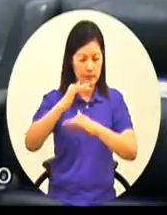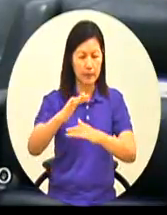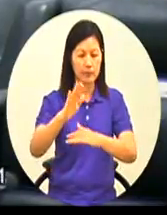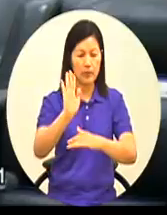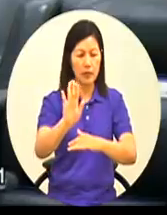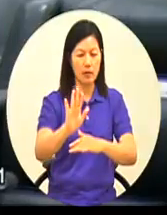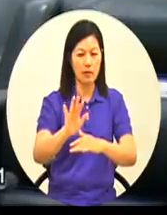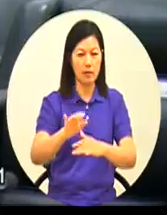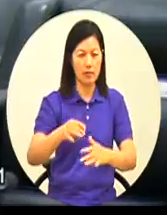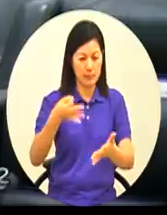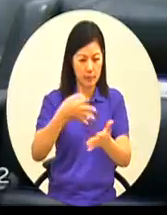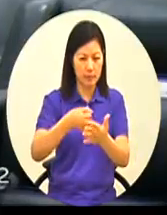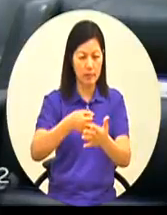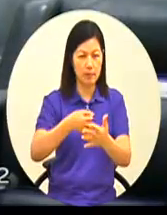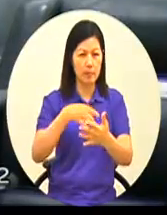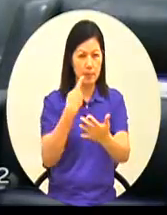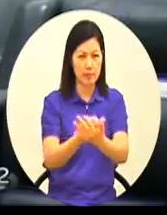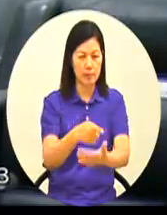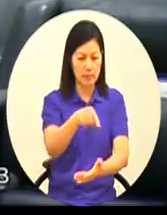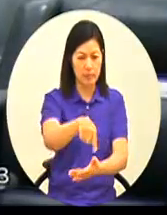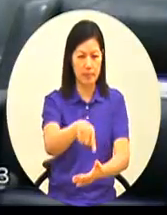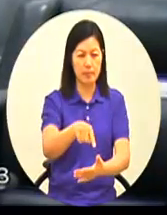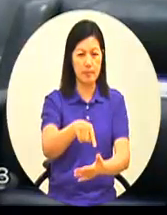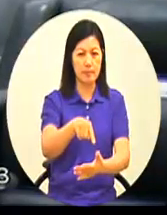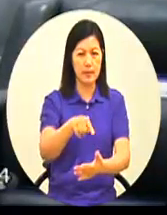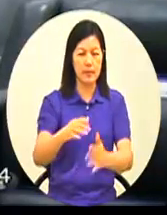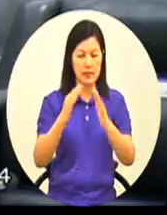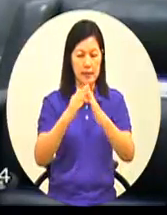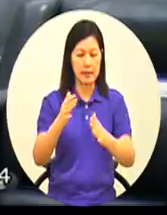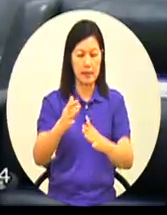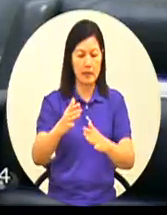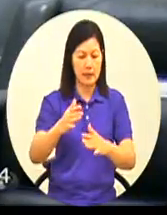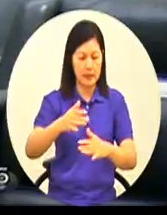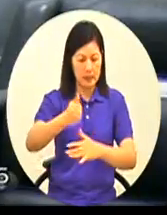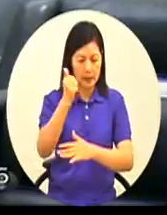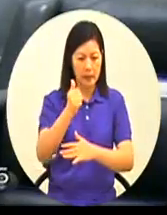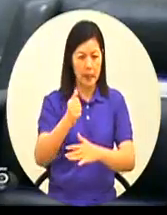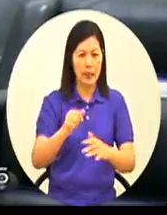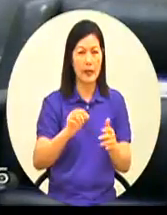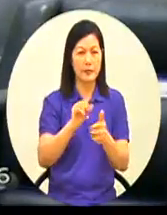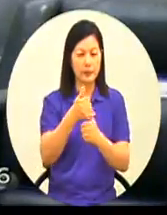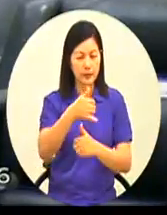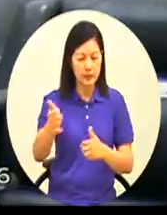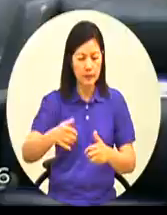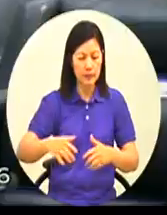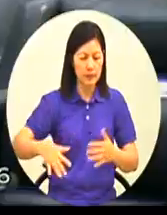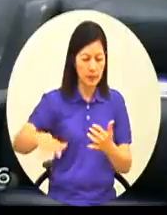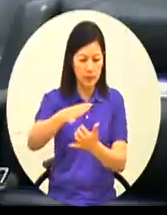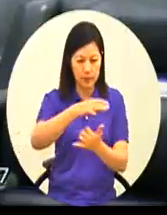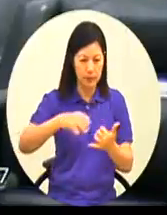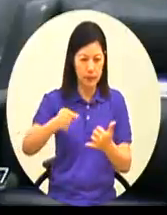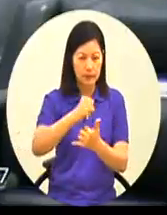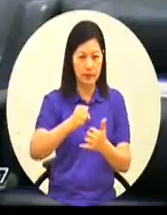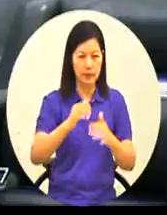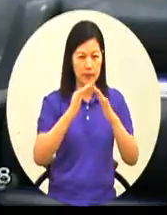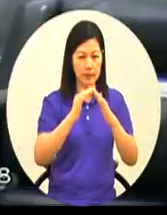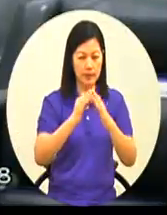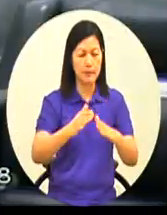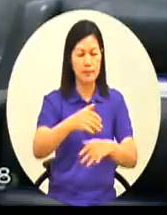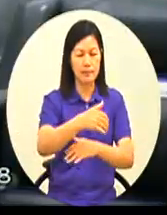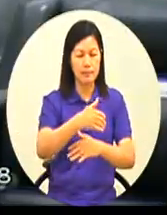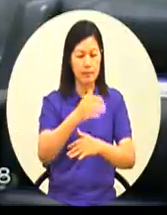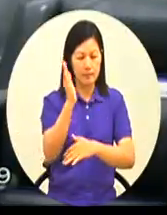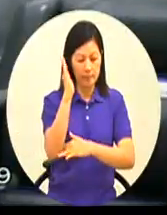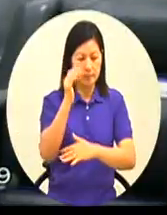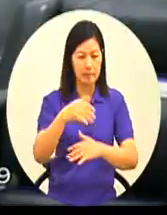要来报名参加这一个被市长祝福、被议长祝福、被全体 市政府的这些长